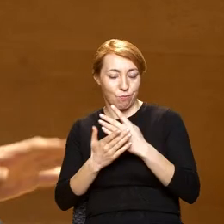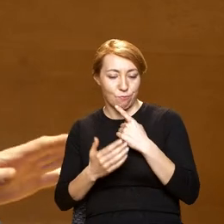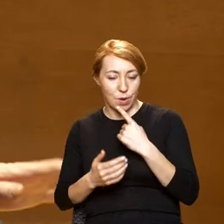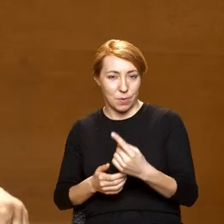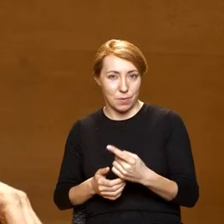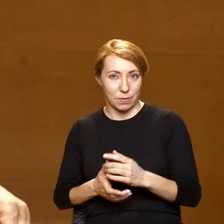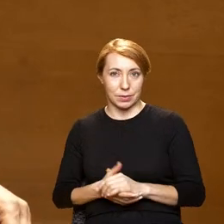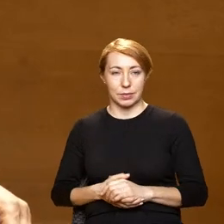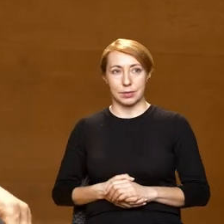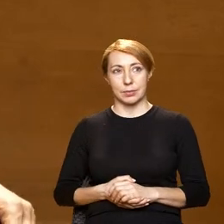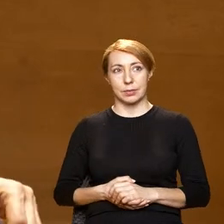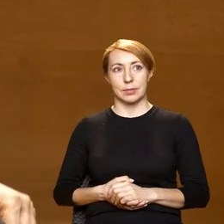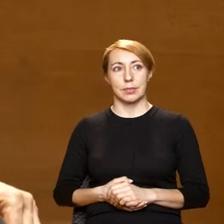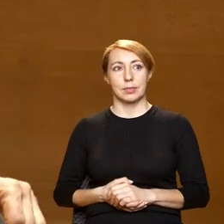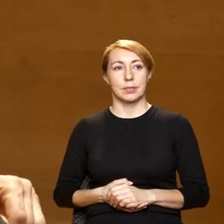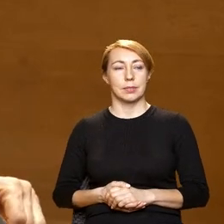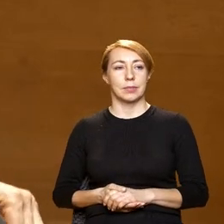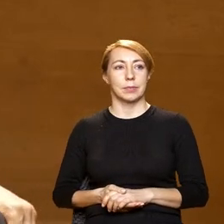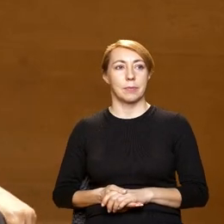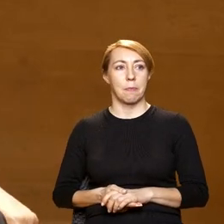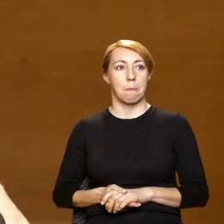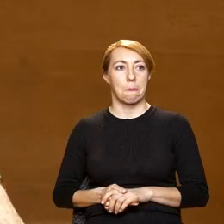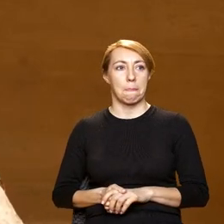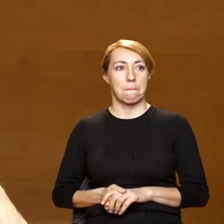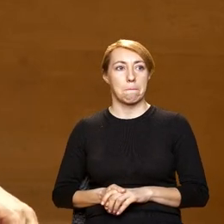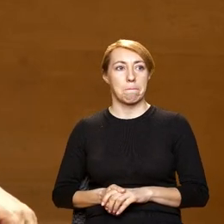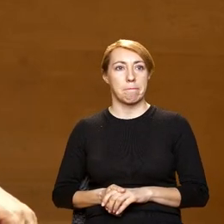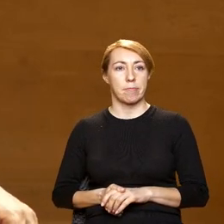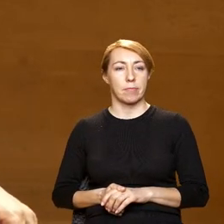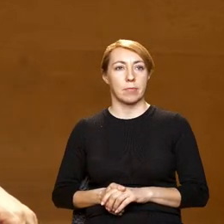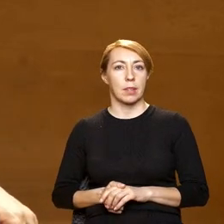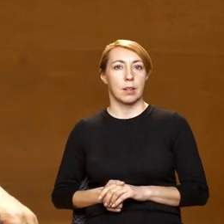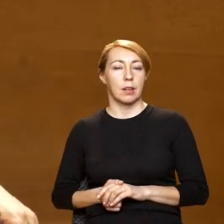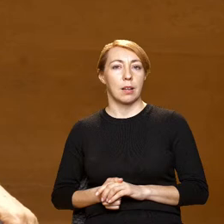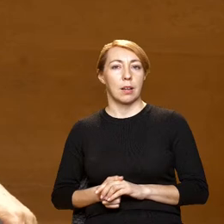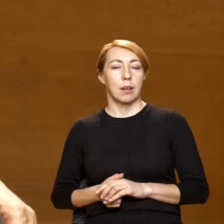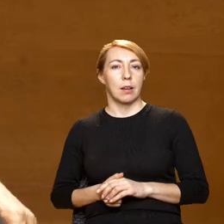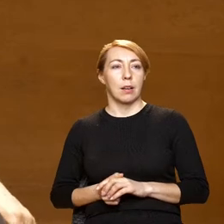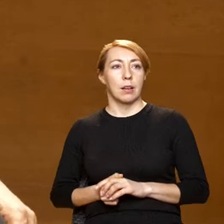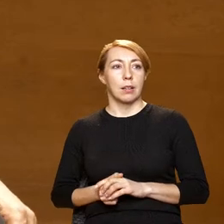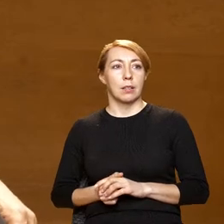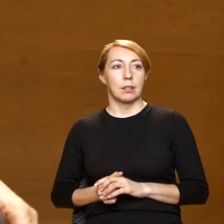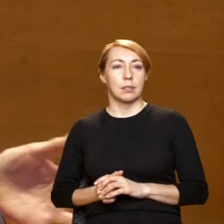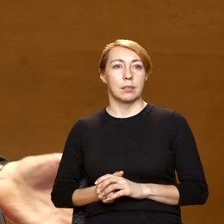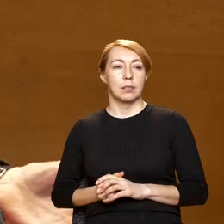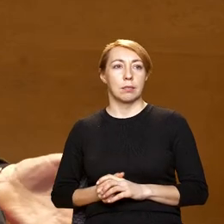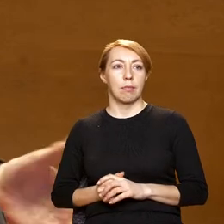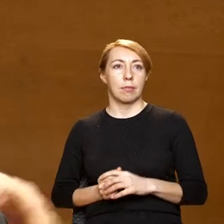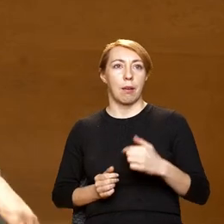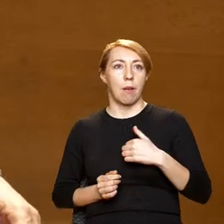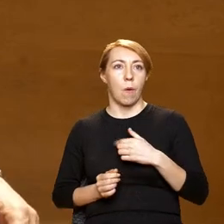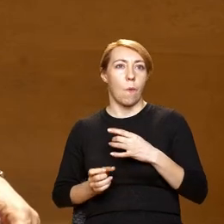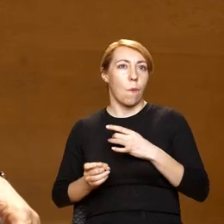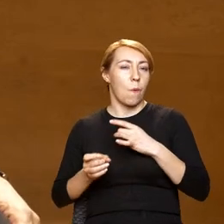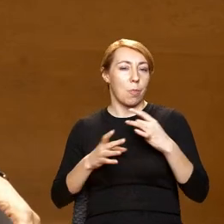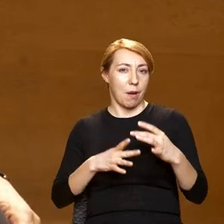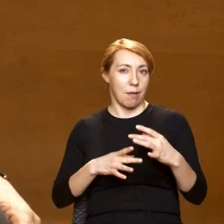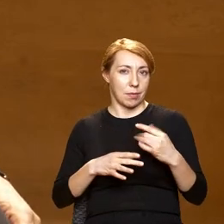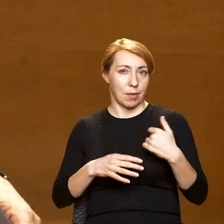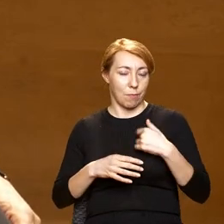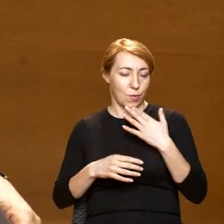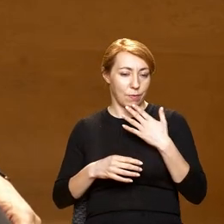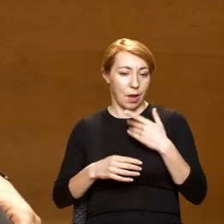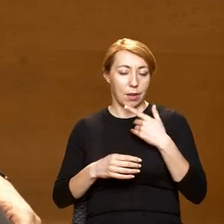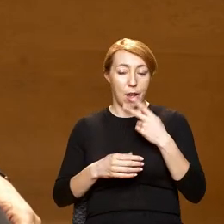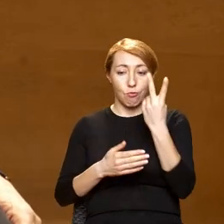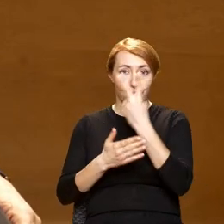powiedziane dla pani profesor Jolanty Żyndul, dlatego że od razu mówię, kiedy czytałem